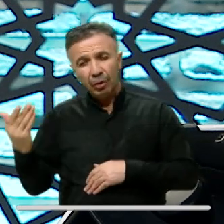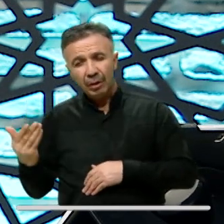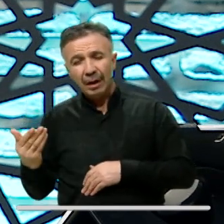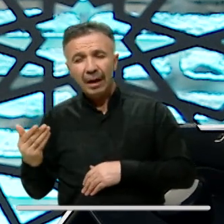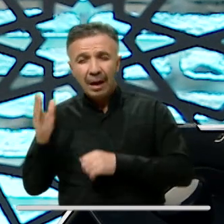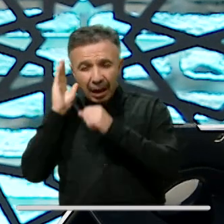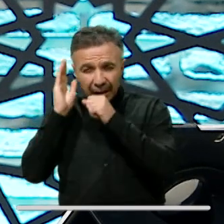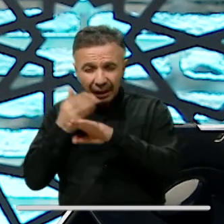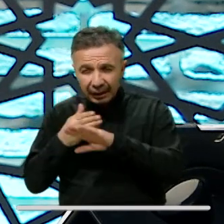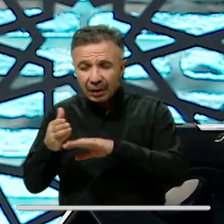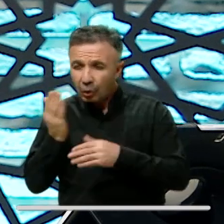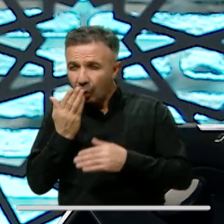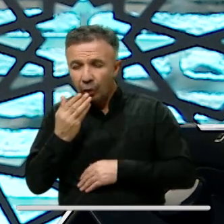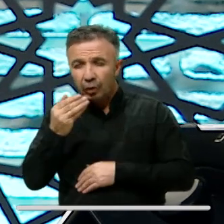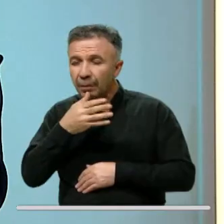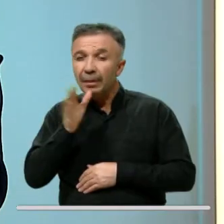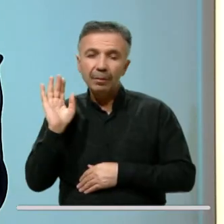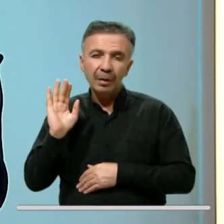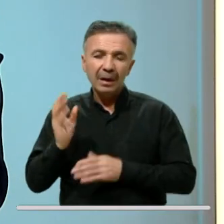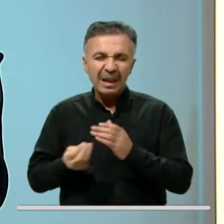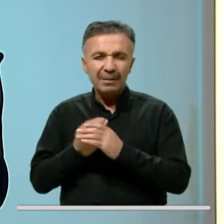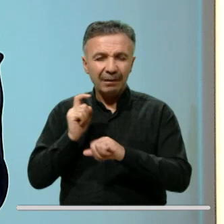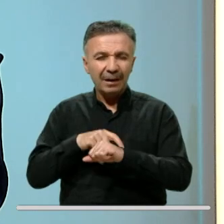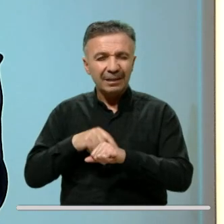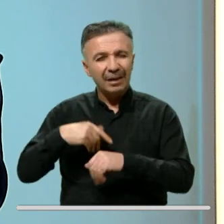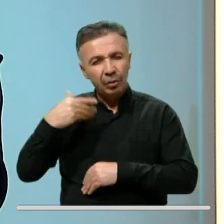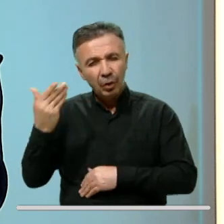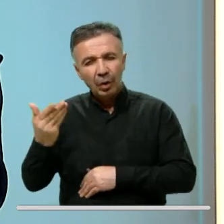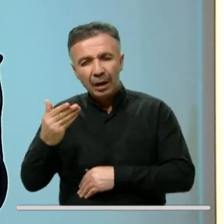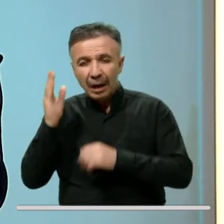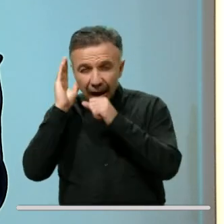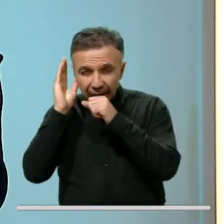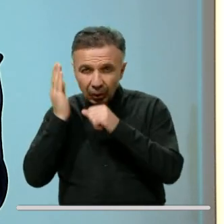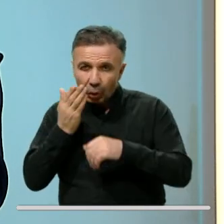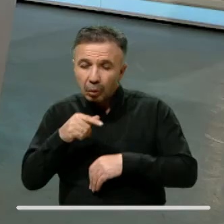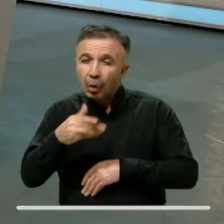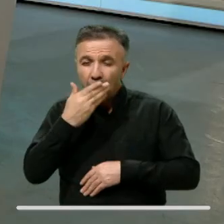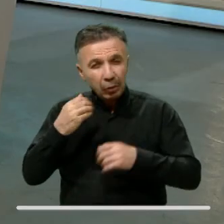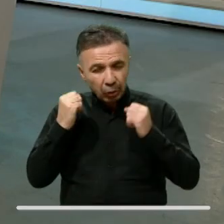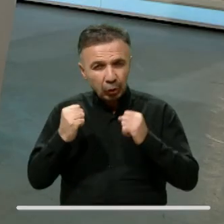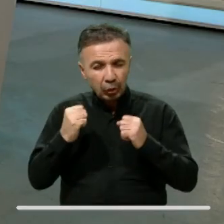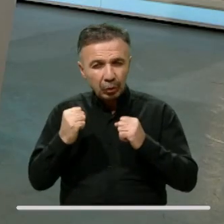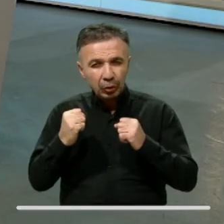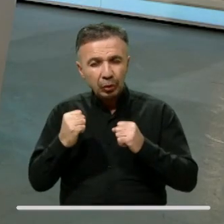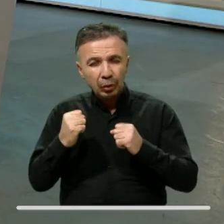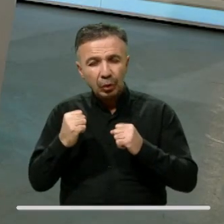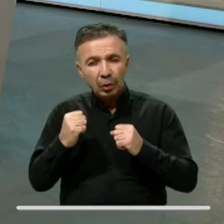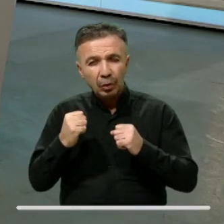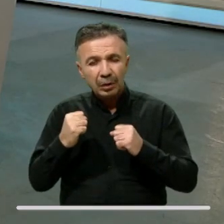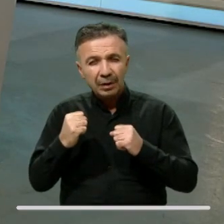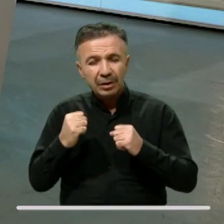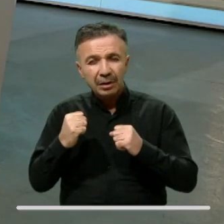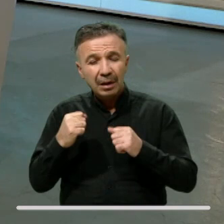değiller. Haliyle imsak vaktinden bir müddet sonra okunuyor ezan. Dolayısıyla bu tuttuğumuz oruçlar için olmaz, bir